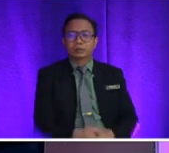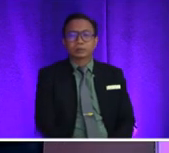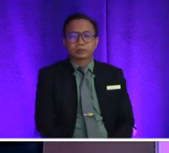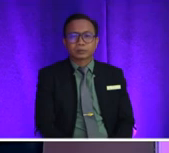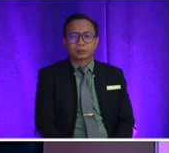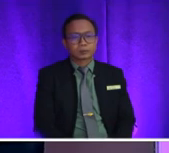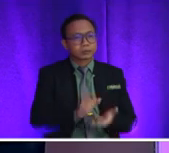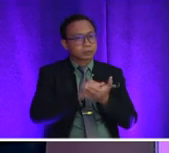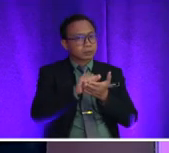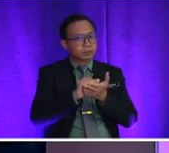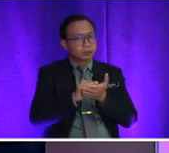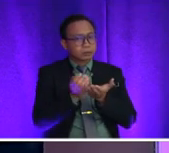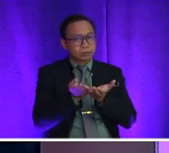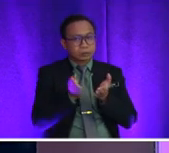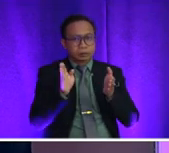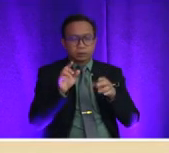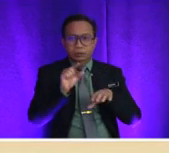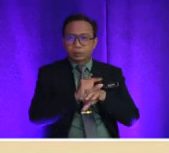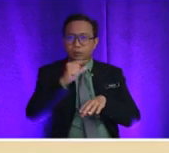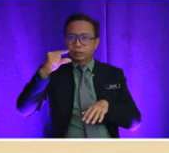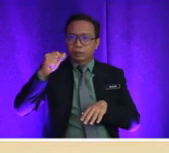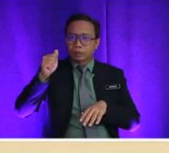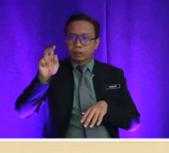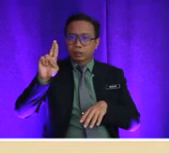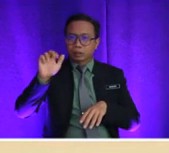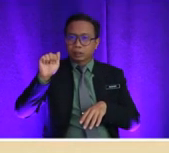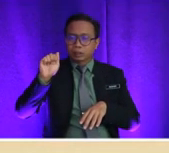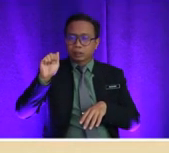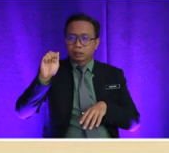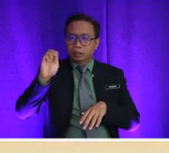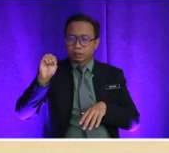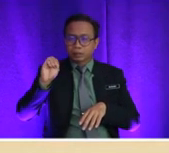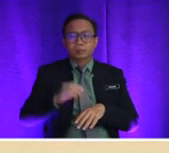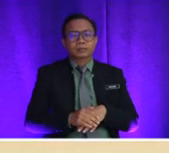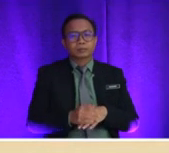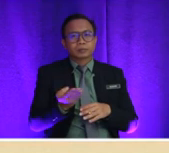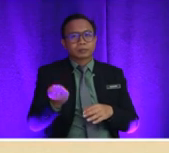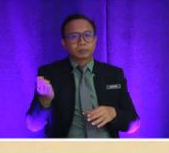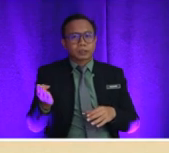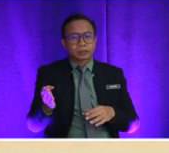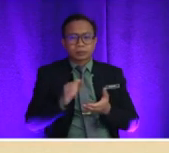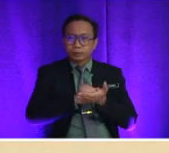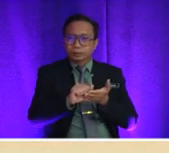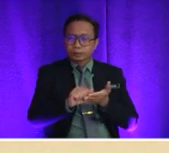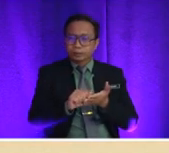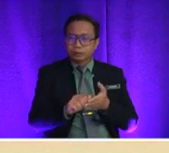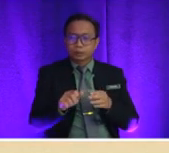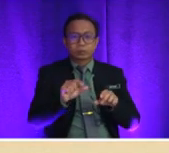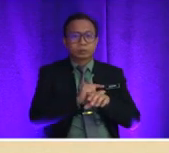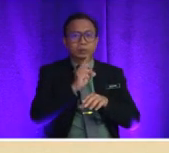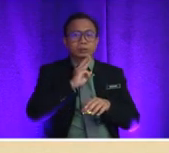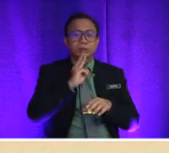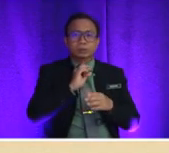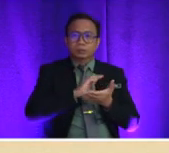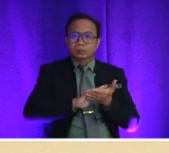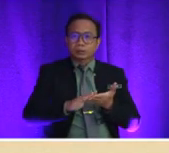membasuh bekas dengan menggunakan garam atau bahan sanitasi pembias bekas dengan menggunakan air bersih